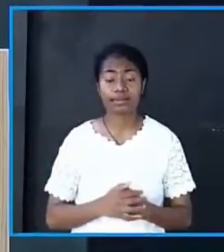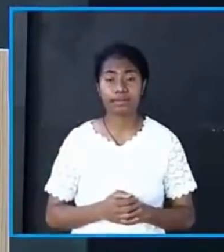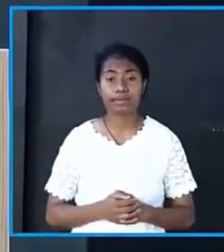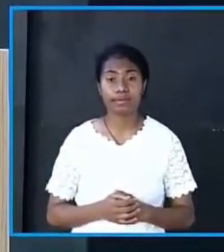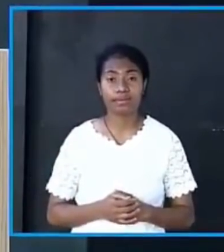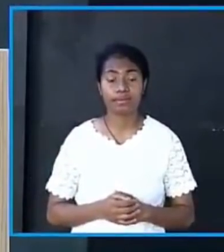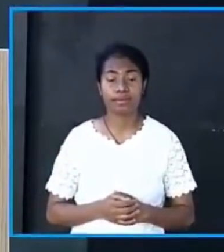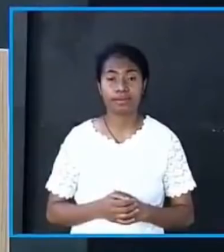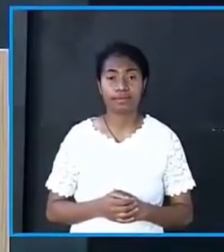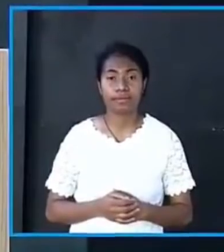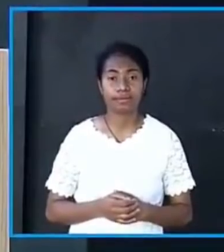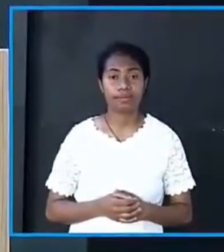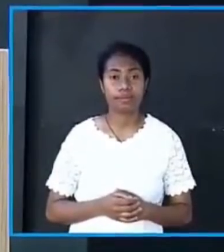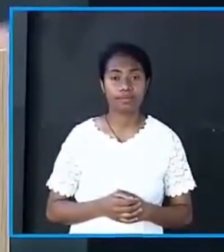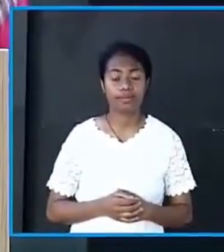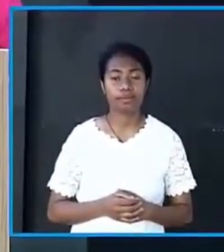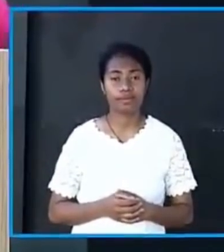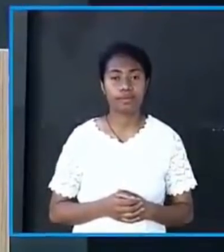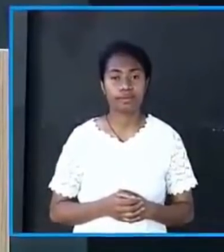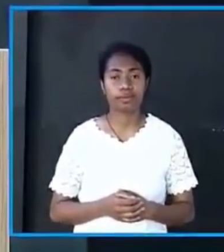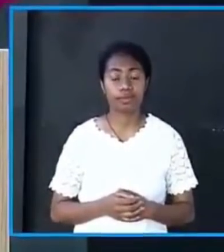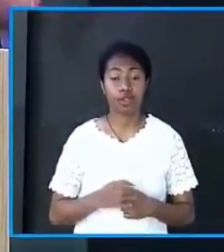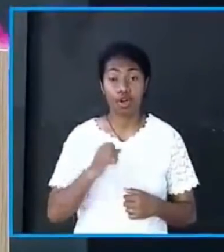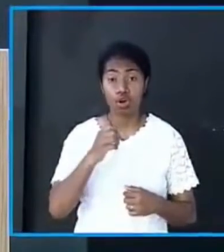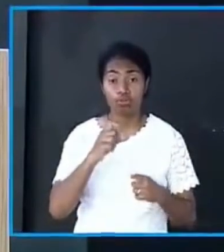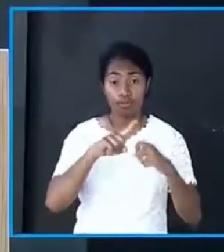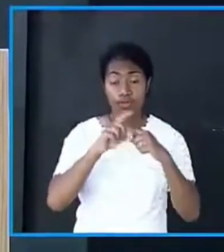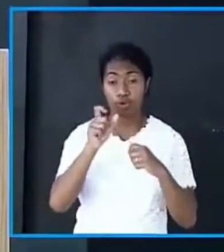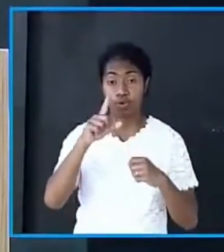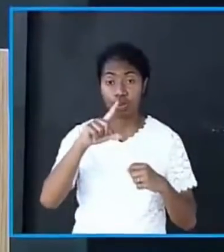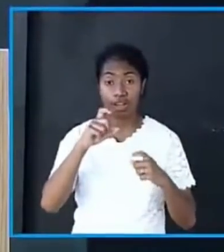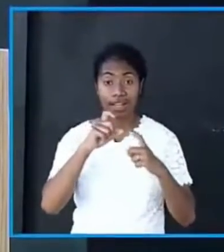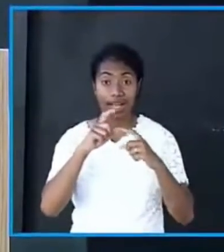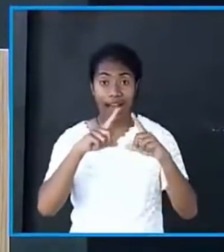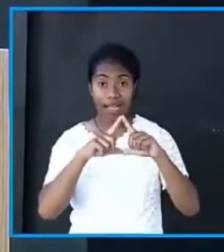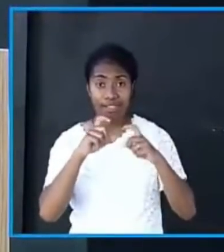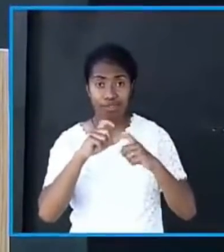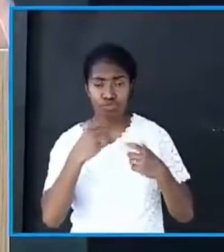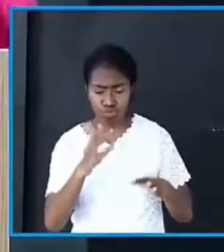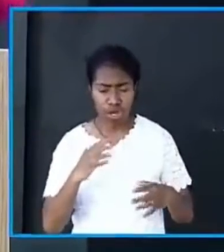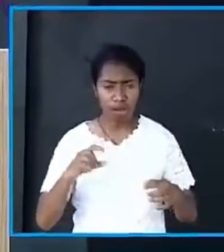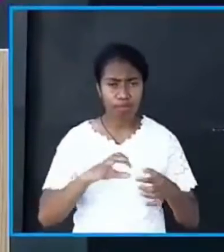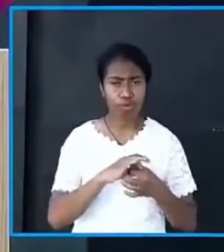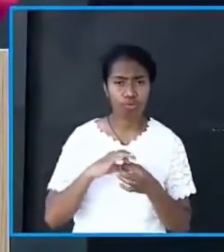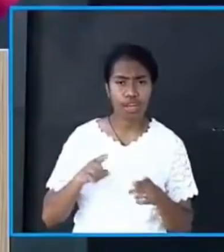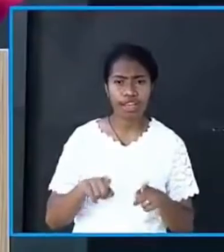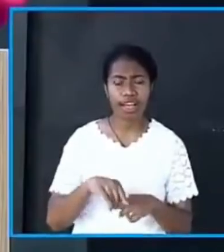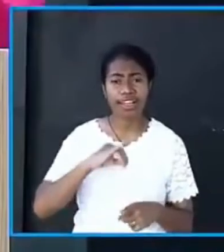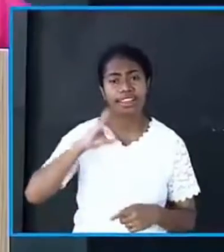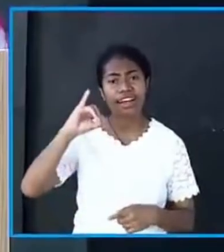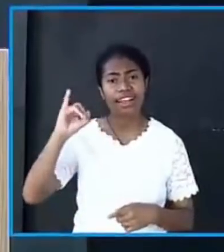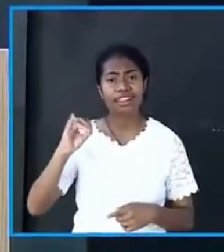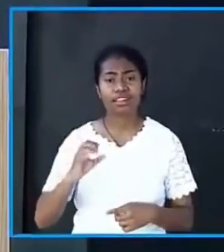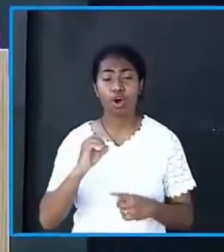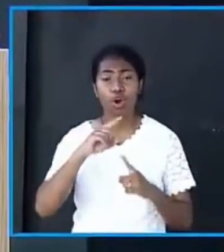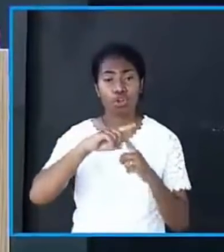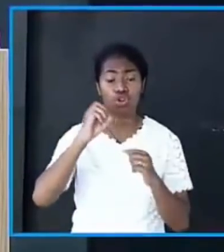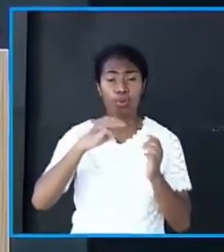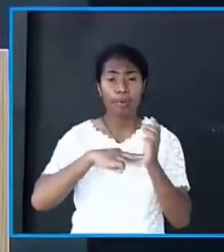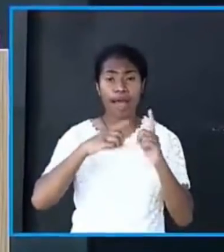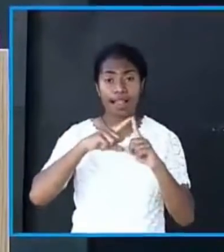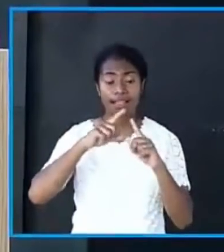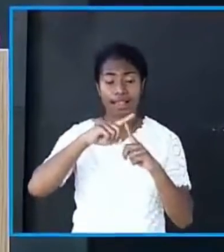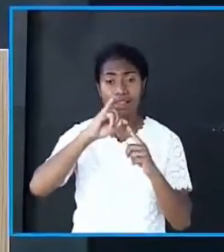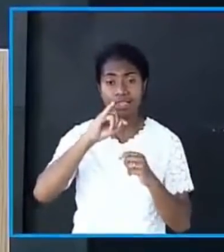di kulkas berhubungan dengan internet otomatis mobil dan